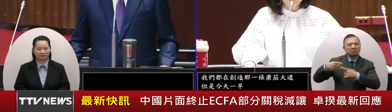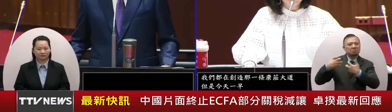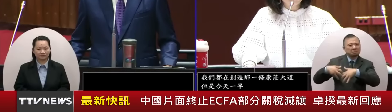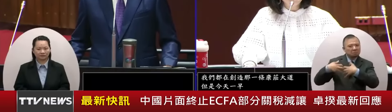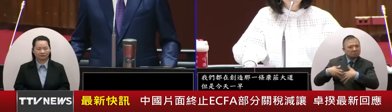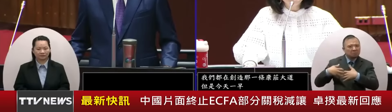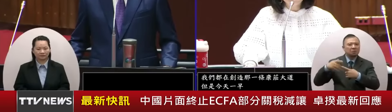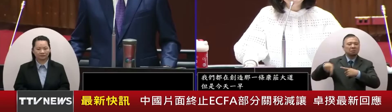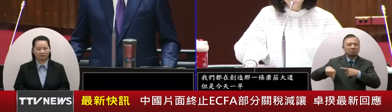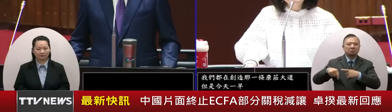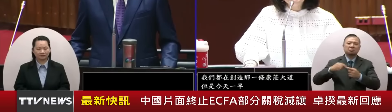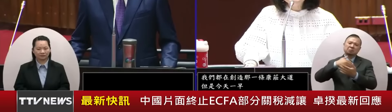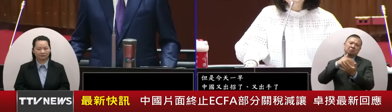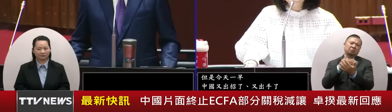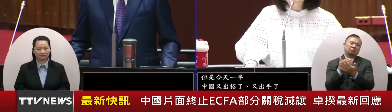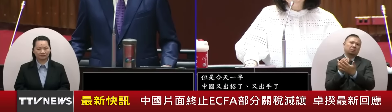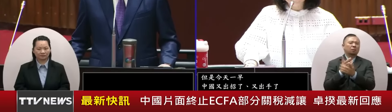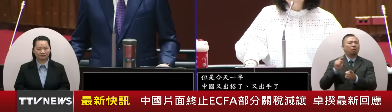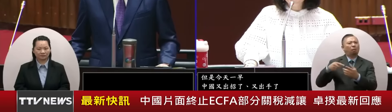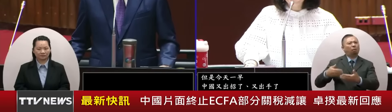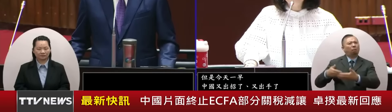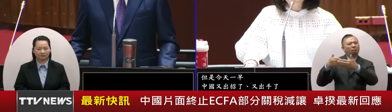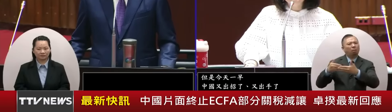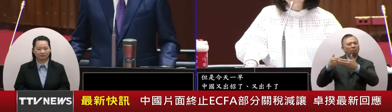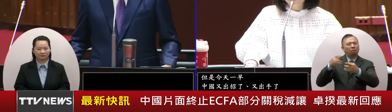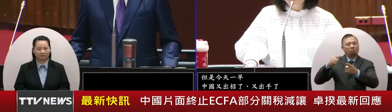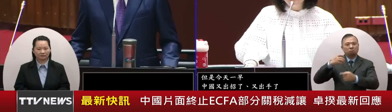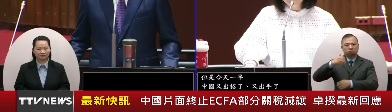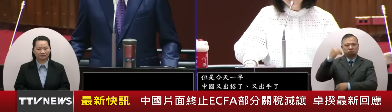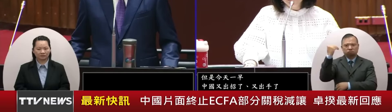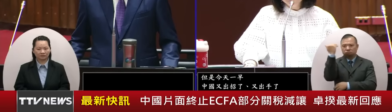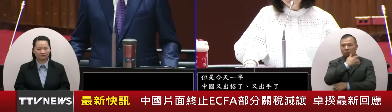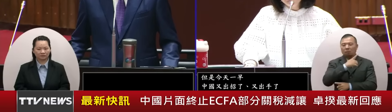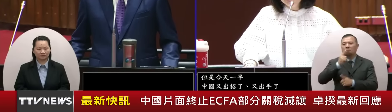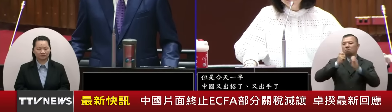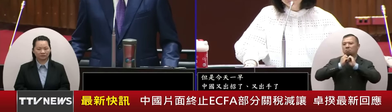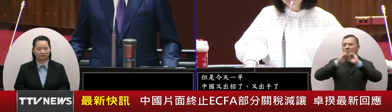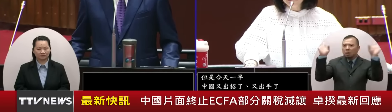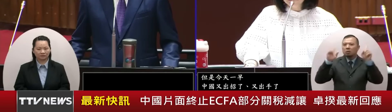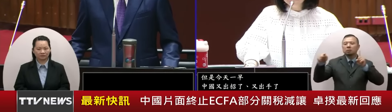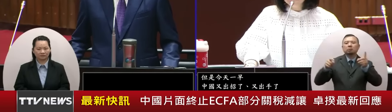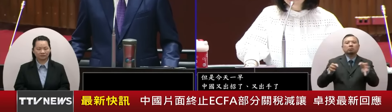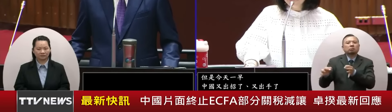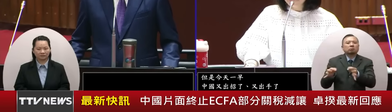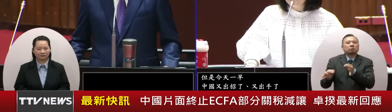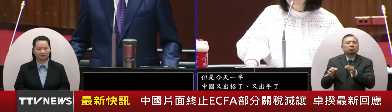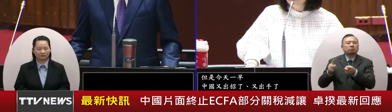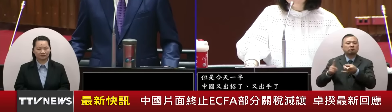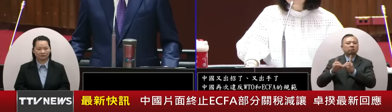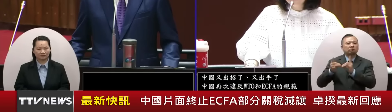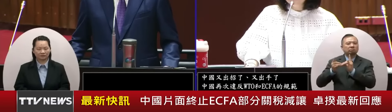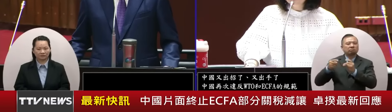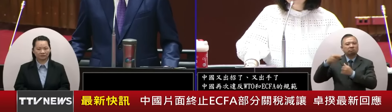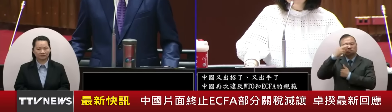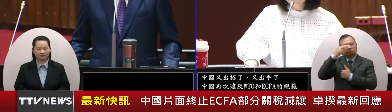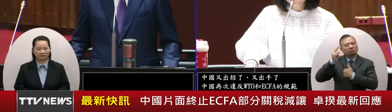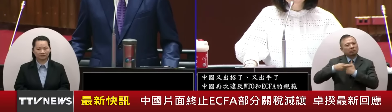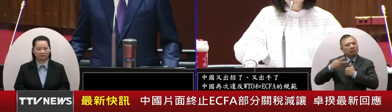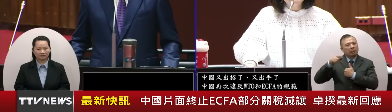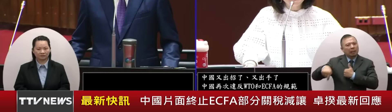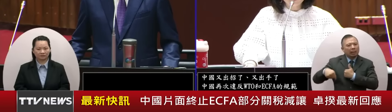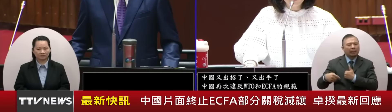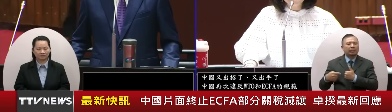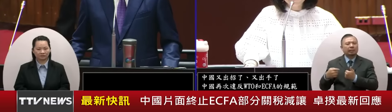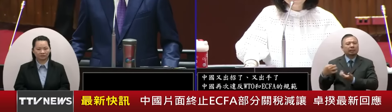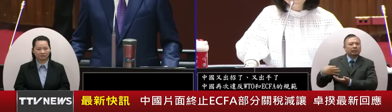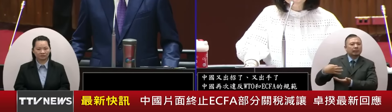于中国这样再一次的以商逼政啊，那我们行政院会表达不满吗？我们做